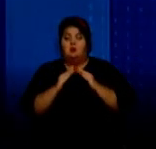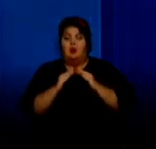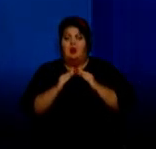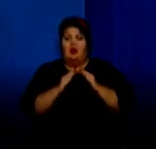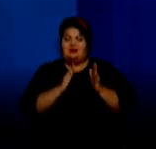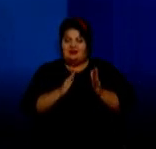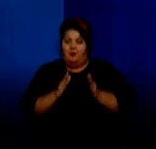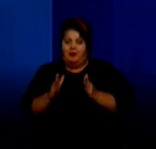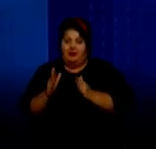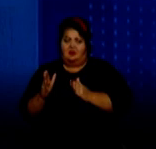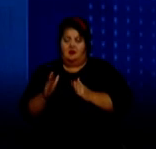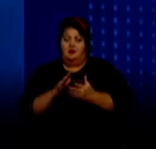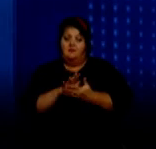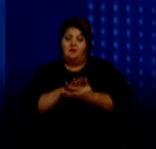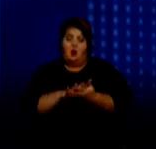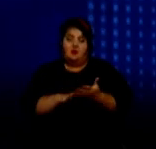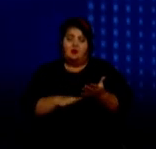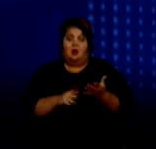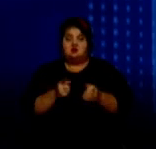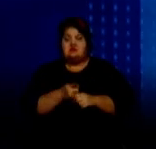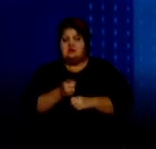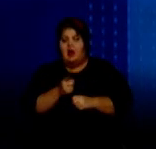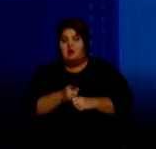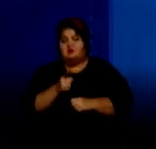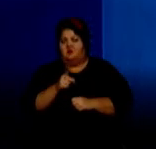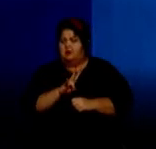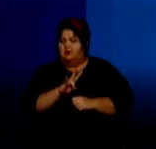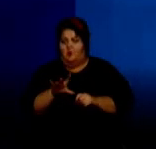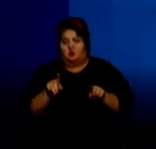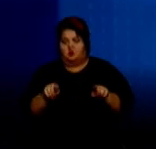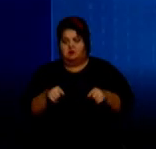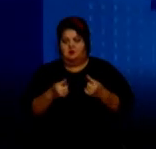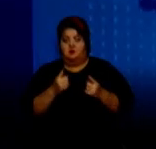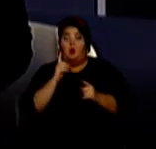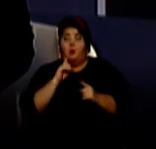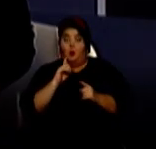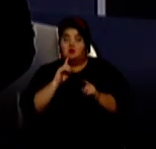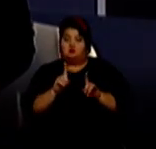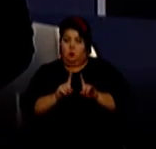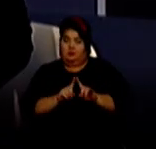і в подальшому загроз вони не будуть створювати. Поки що так.